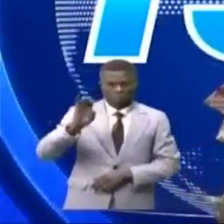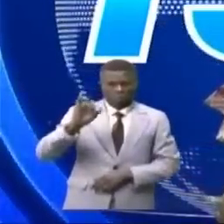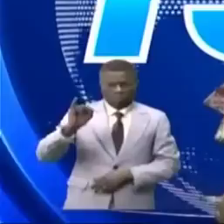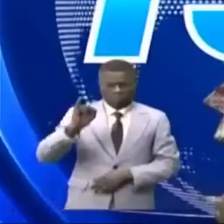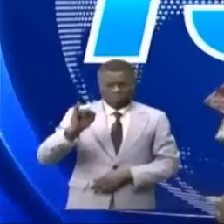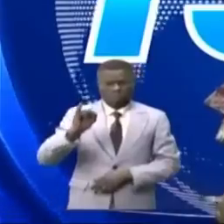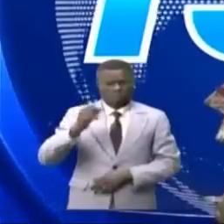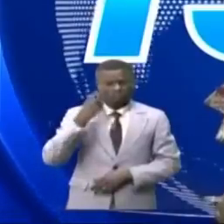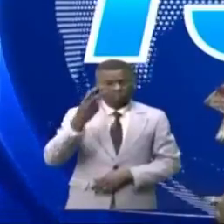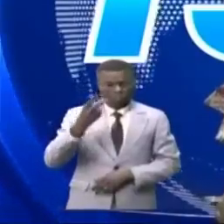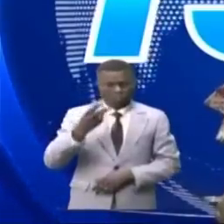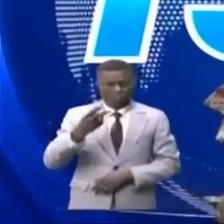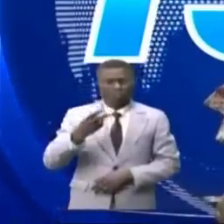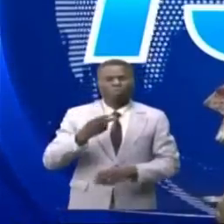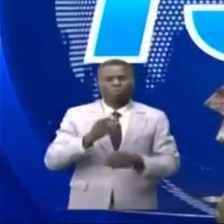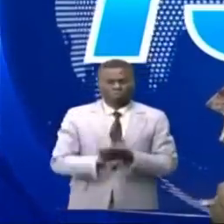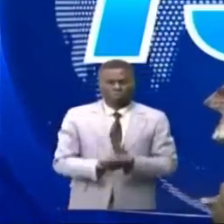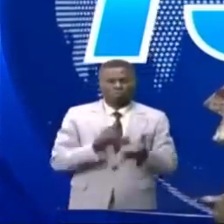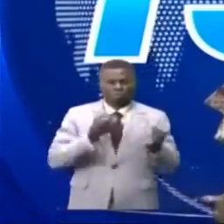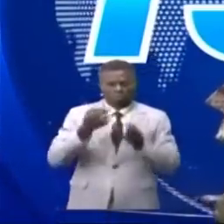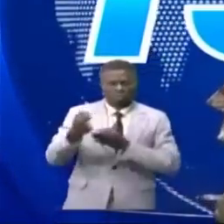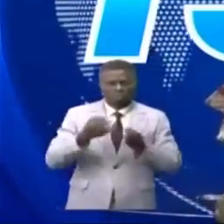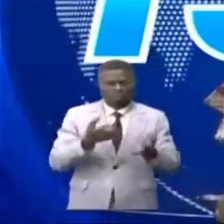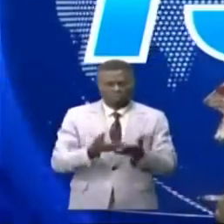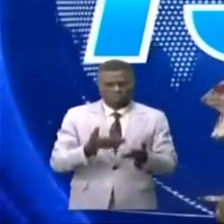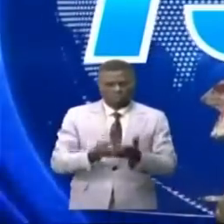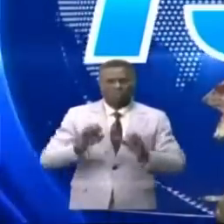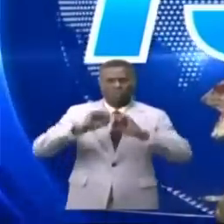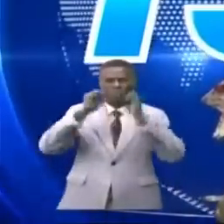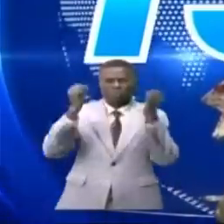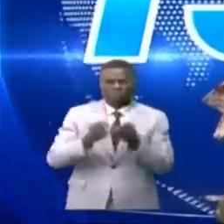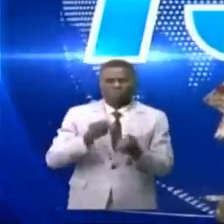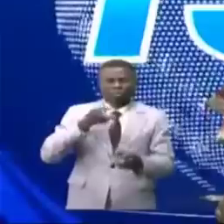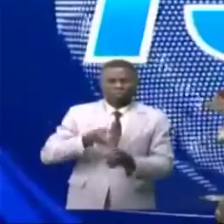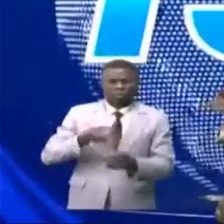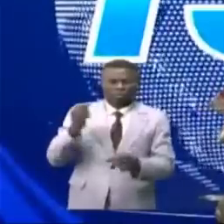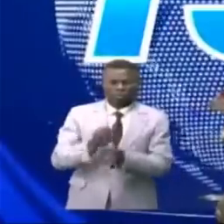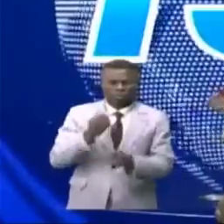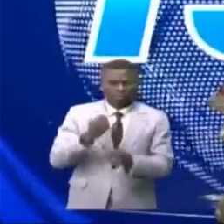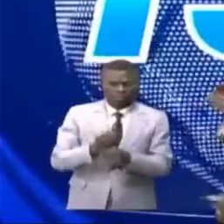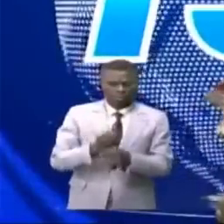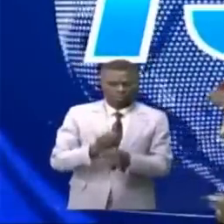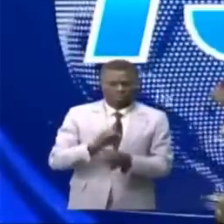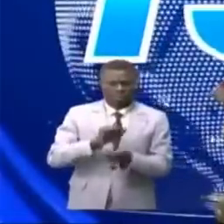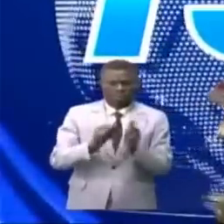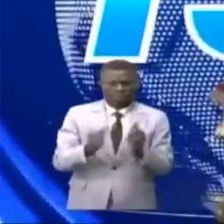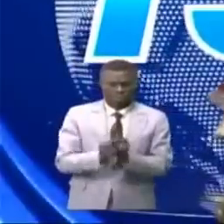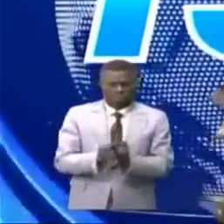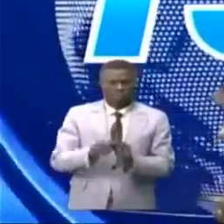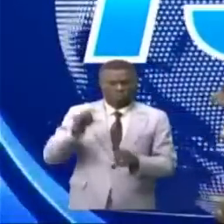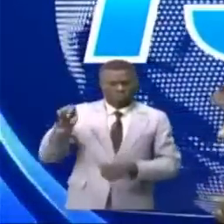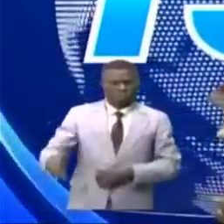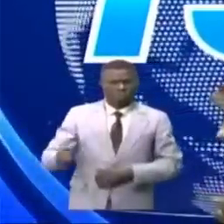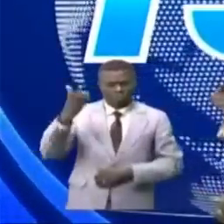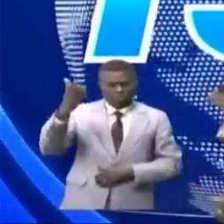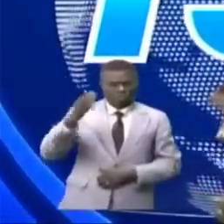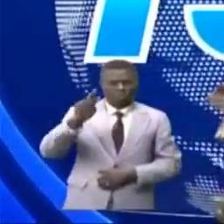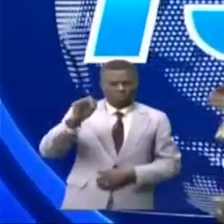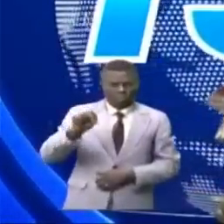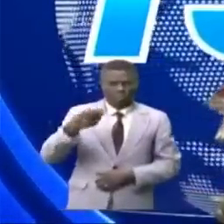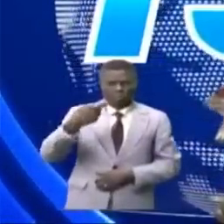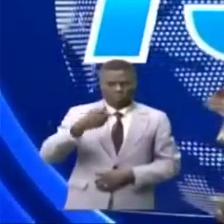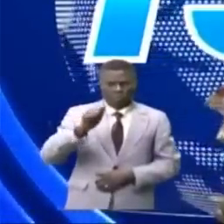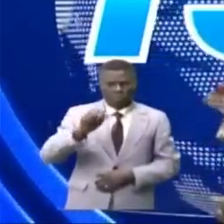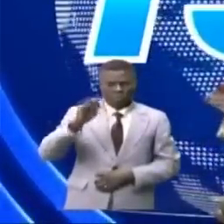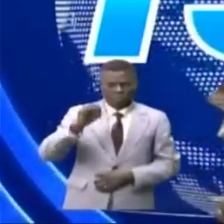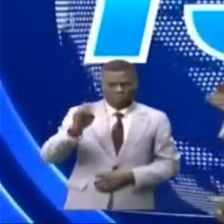société l'Eurexcom Petroleum LP, opérant au terminal 2 situé au quartier Ngamazo dans la commune